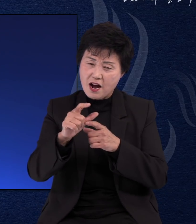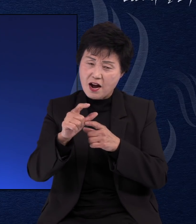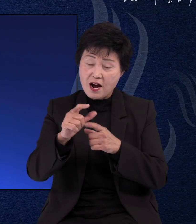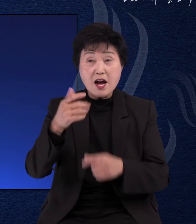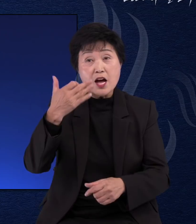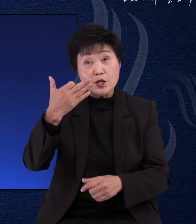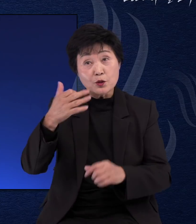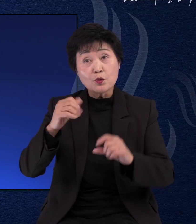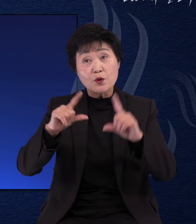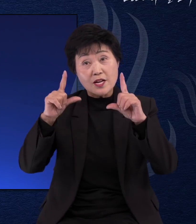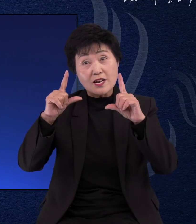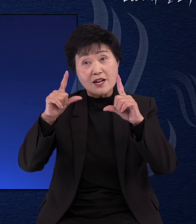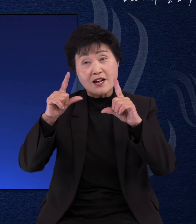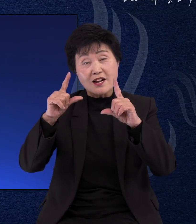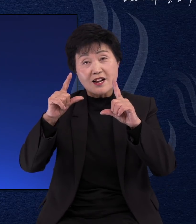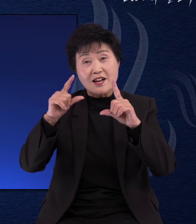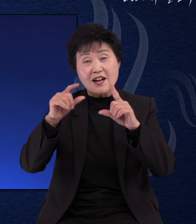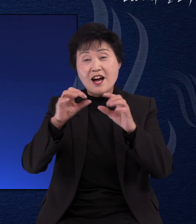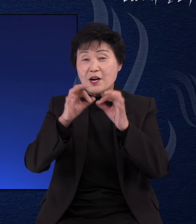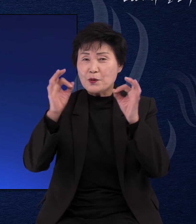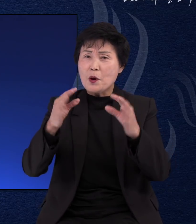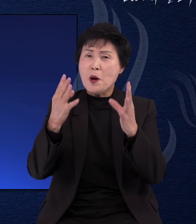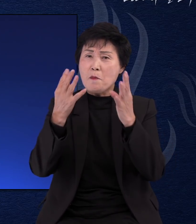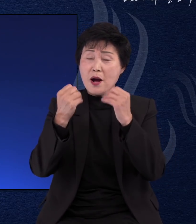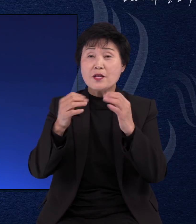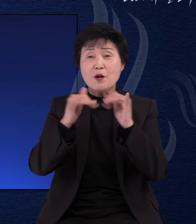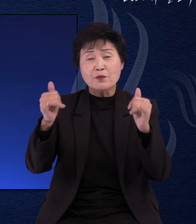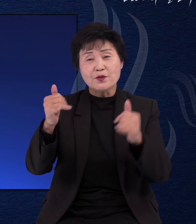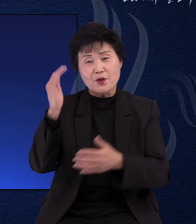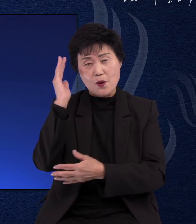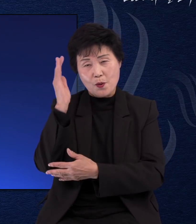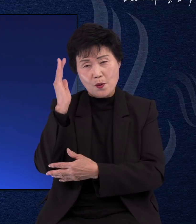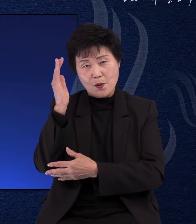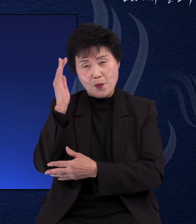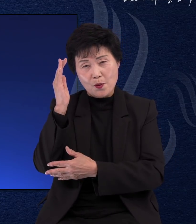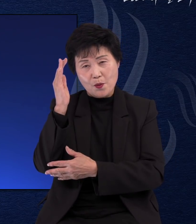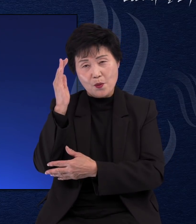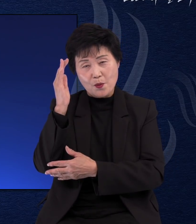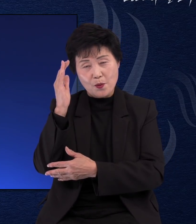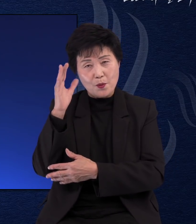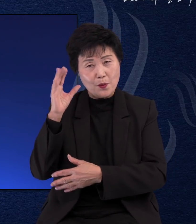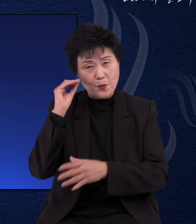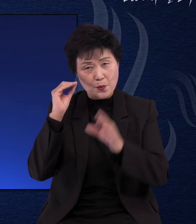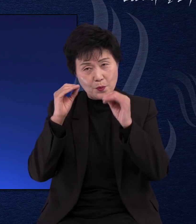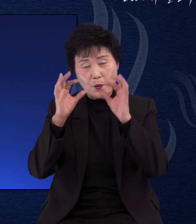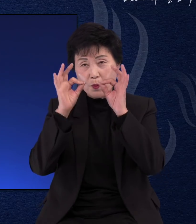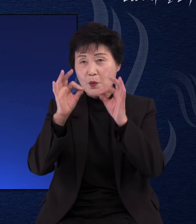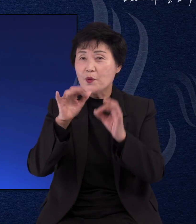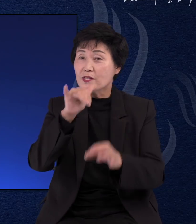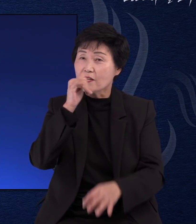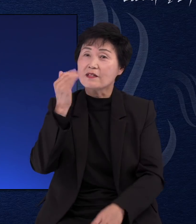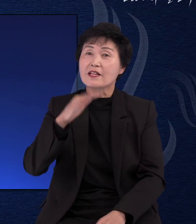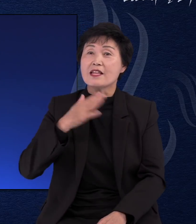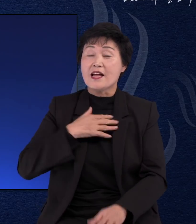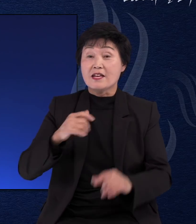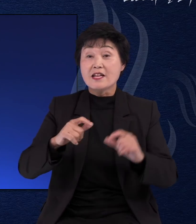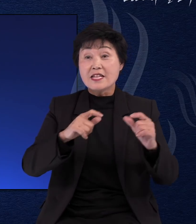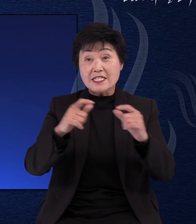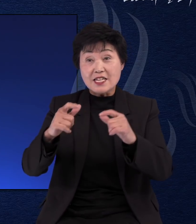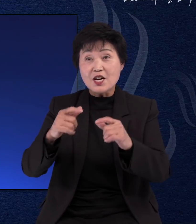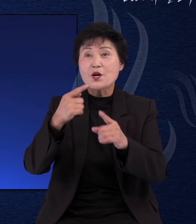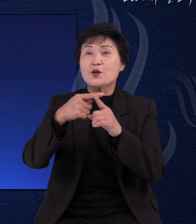19번째 지나오면서 많은 분들 간증을 저도 함께 다니엘 참여를 하면서 참 대단한 간증들이 있는데, 저는 지역교회 목사다